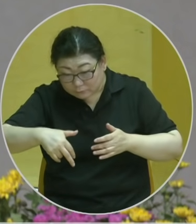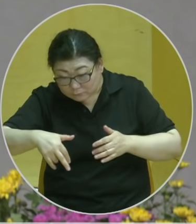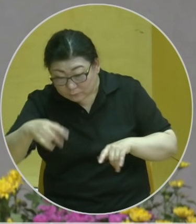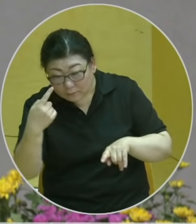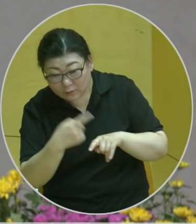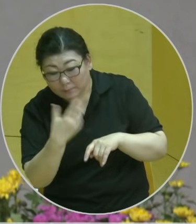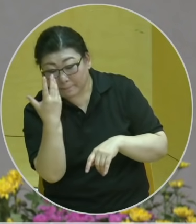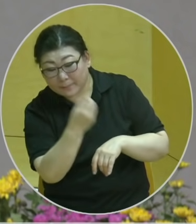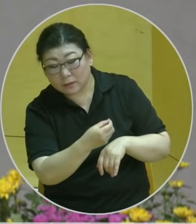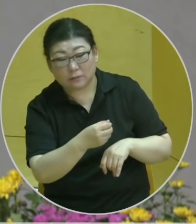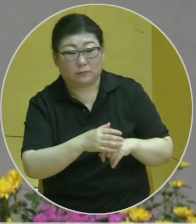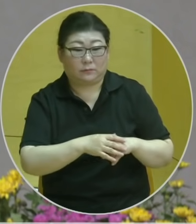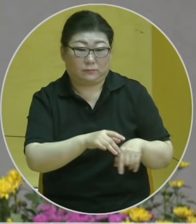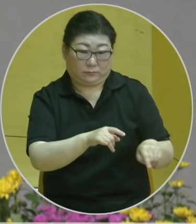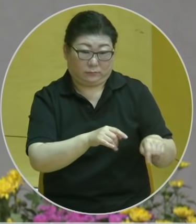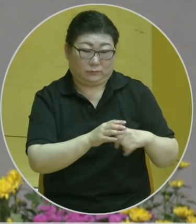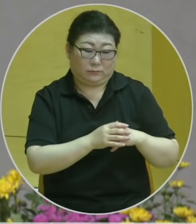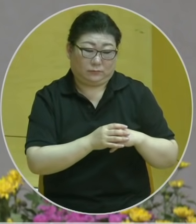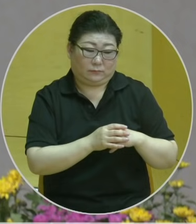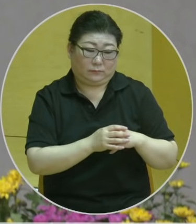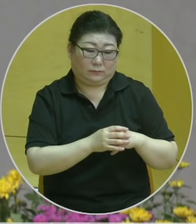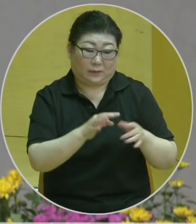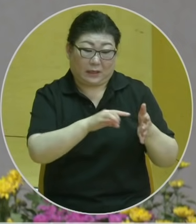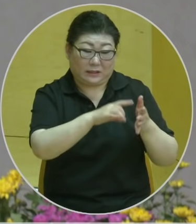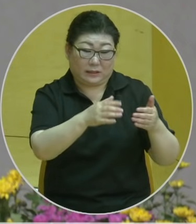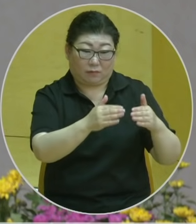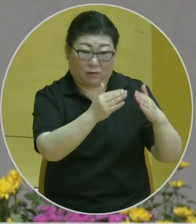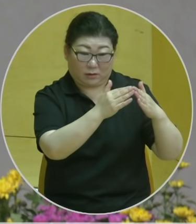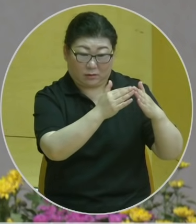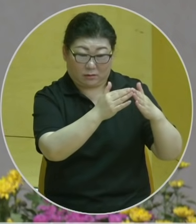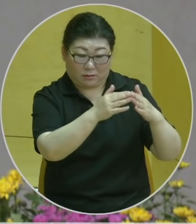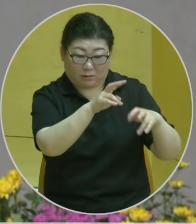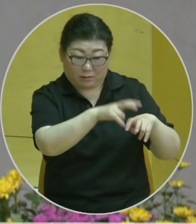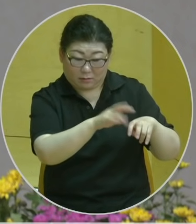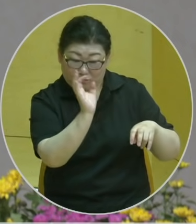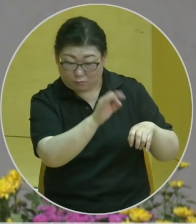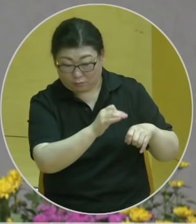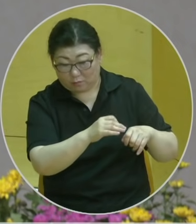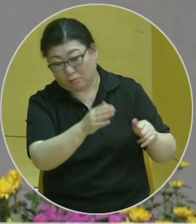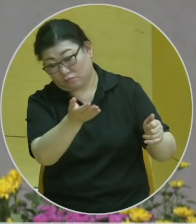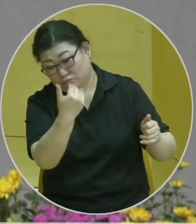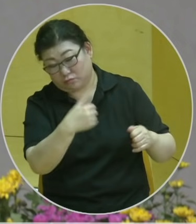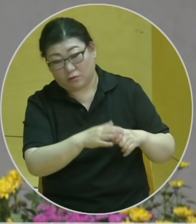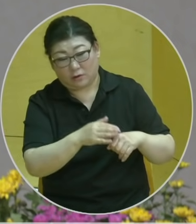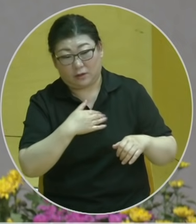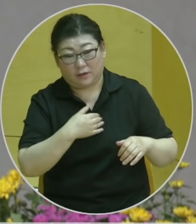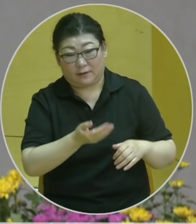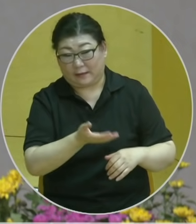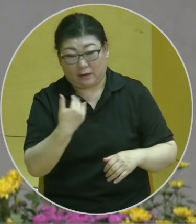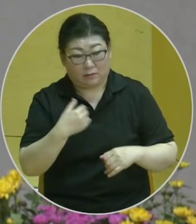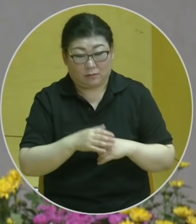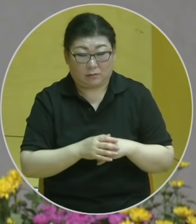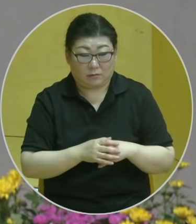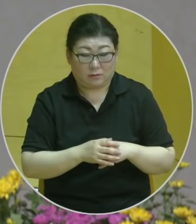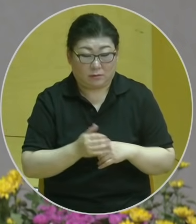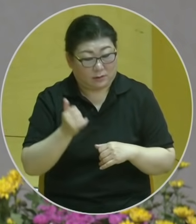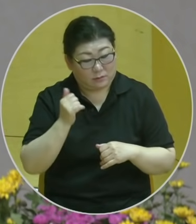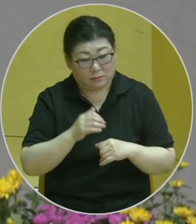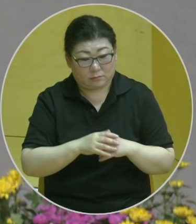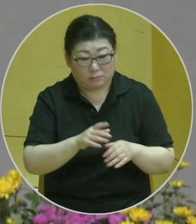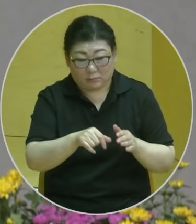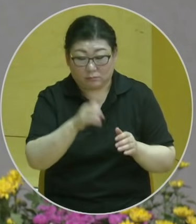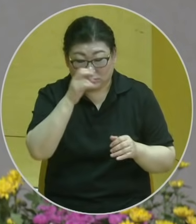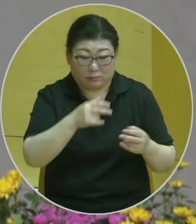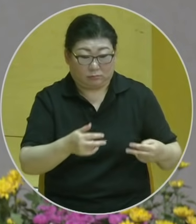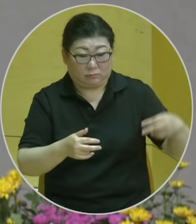사람이 세관에 앉아있는 것을 보시고 이르시되 나를 따르라 하시니 일어나 따르니라. 그 이유와 그 내용과 그